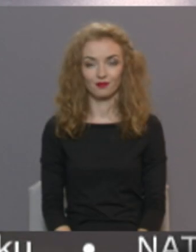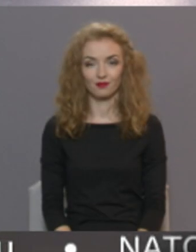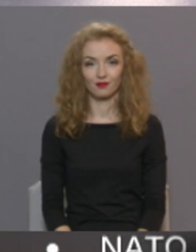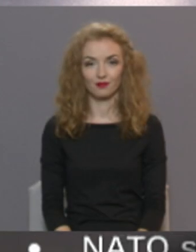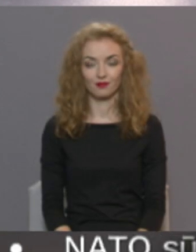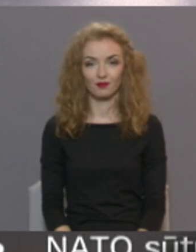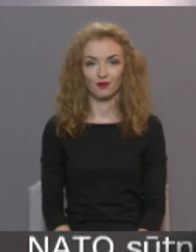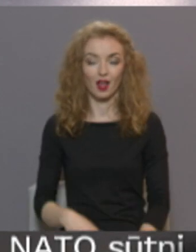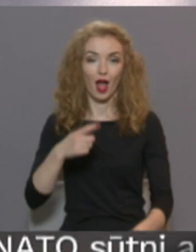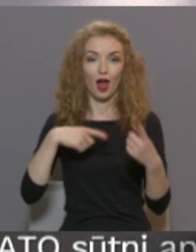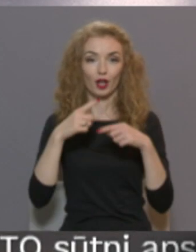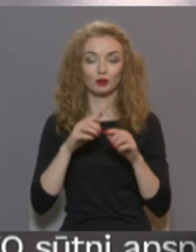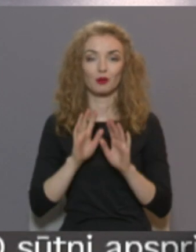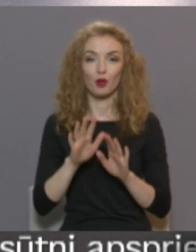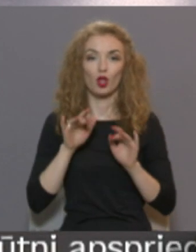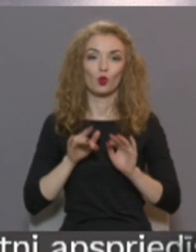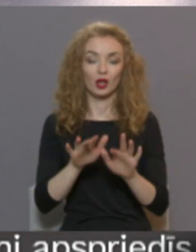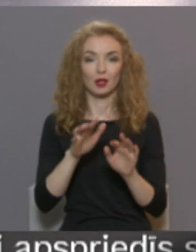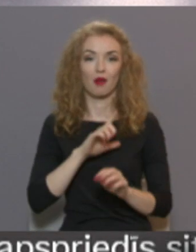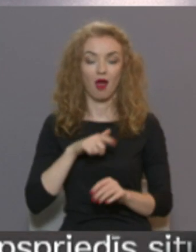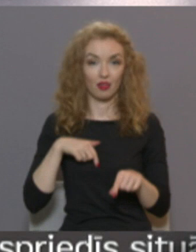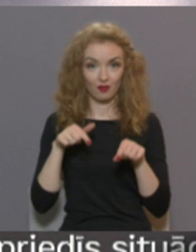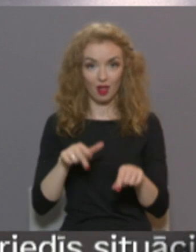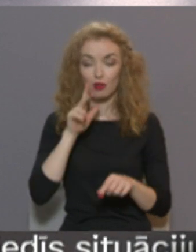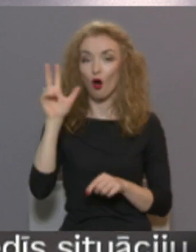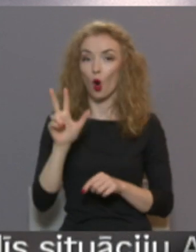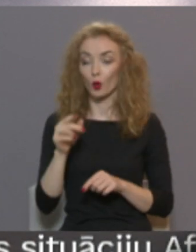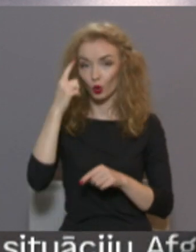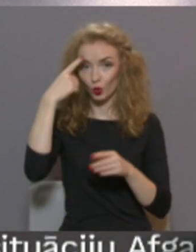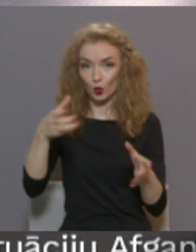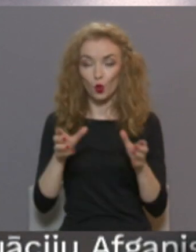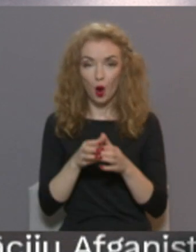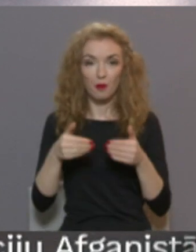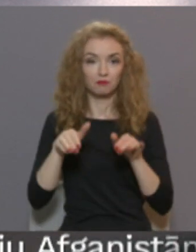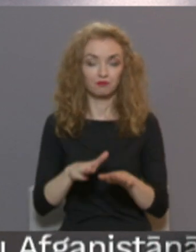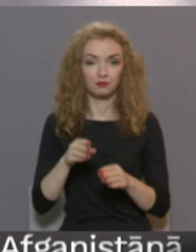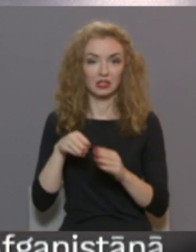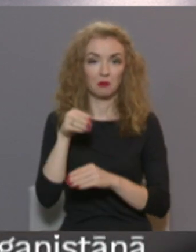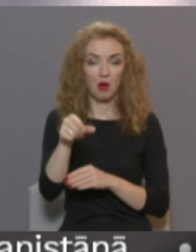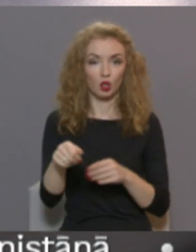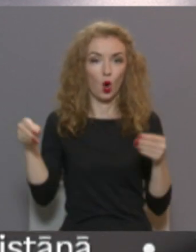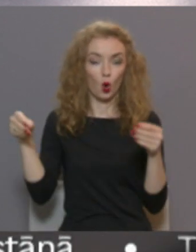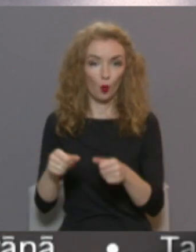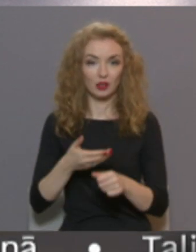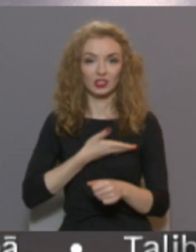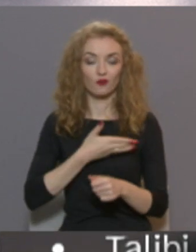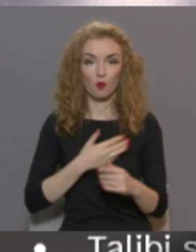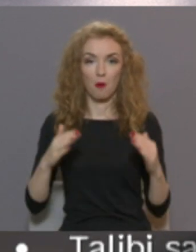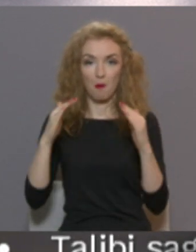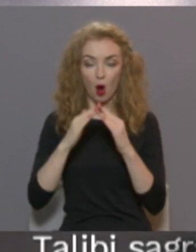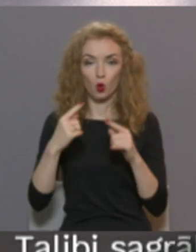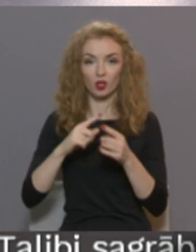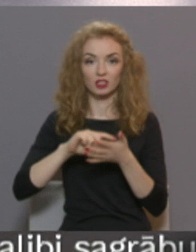Bet nu atgriežamies pie norisēm šeit pat Latvijā. Daugavpils domē lēmusi izmaksāt kompensācijas dzīvojamo māju un